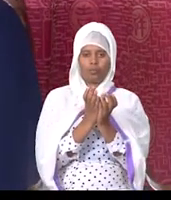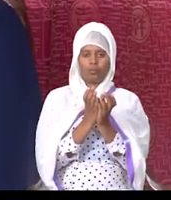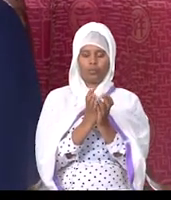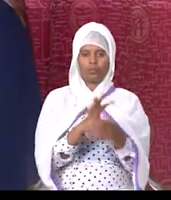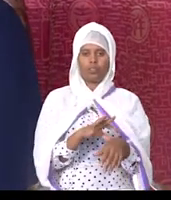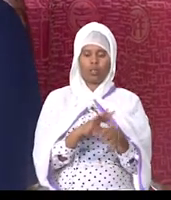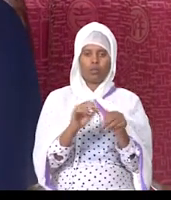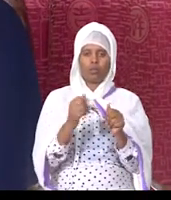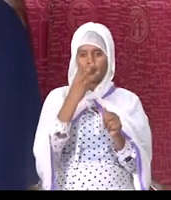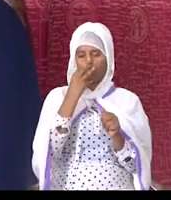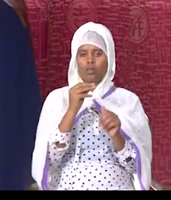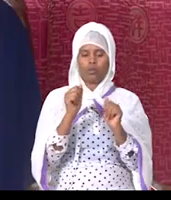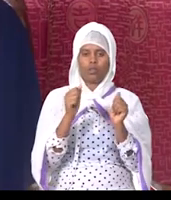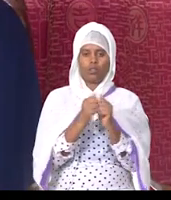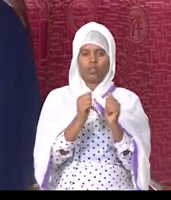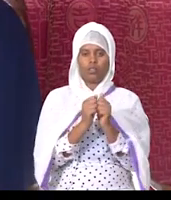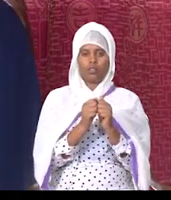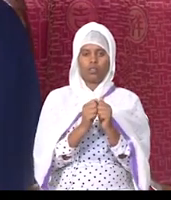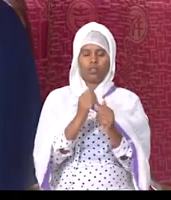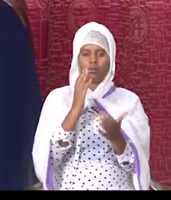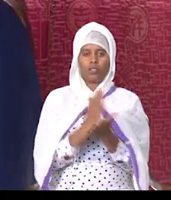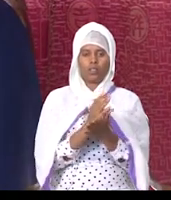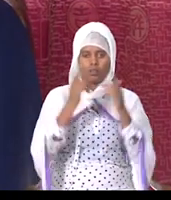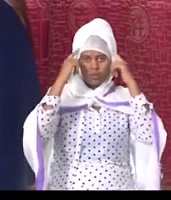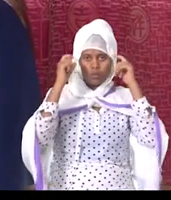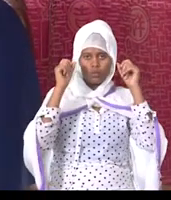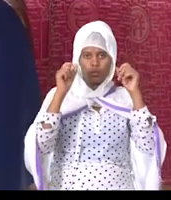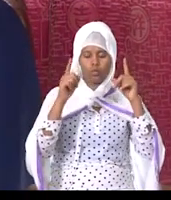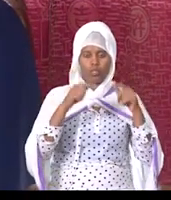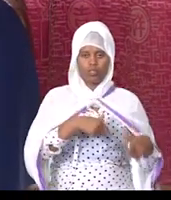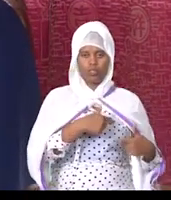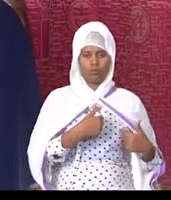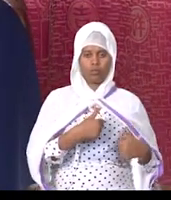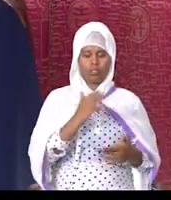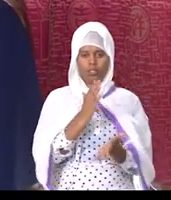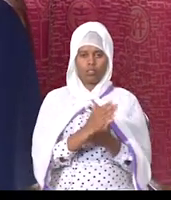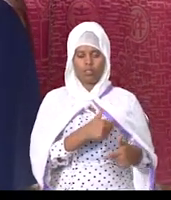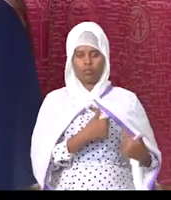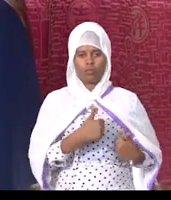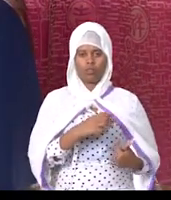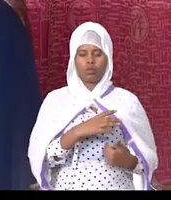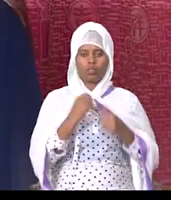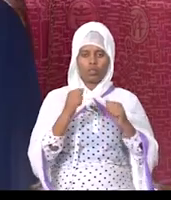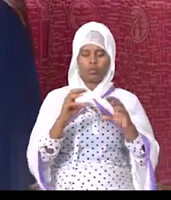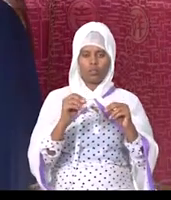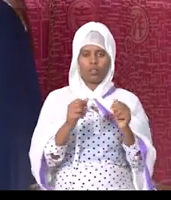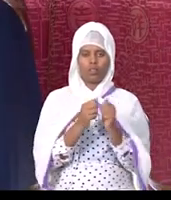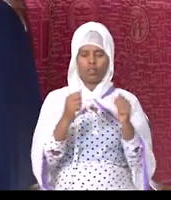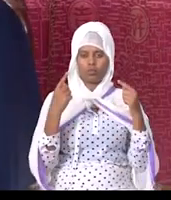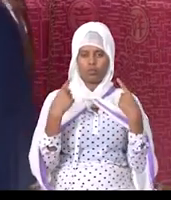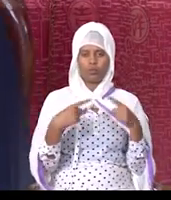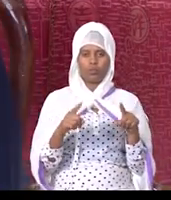እዚ ስጋዊ ይኹን መንፈሳዊ ነገር ብሓቂ ምስትውዓል ጥቡእ ልቢ ቅንዑ ልቦና ክህልወና እኳ ይግባእ